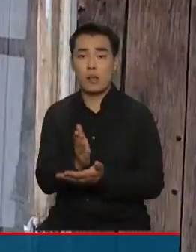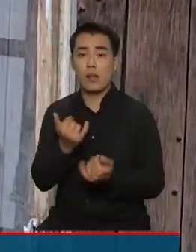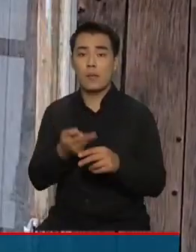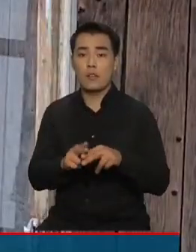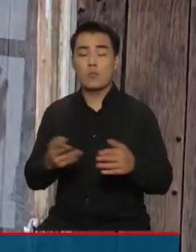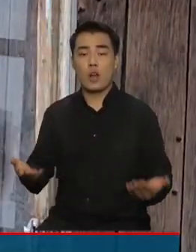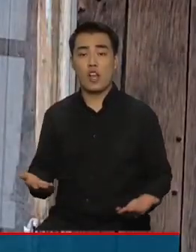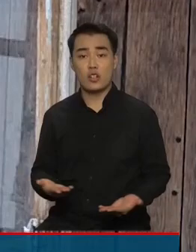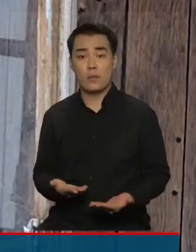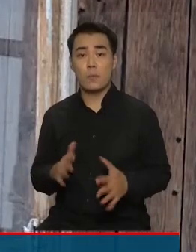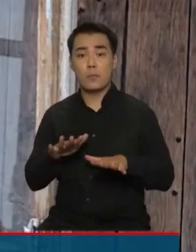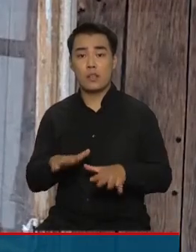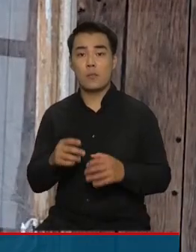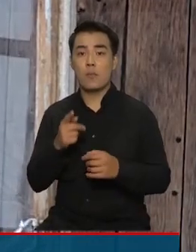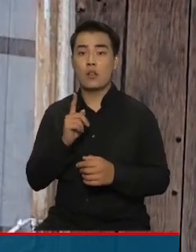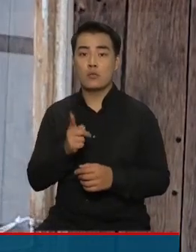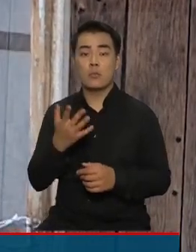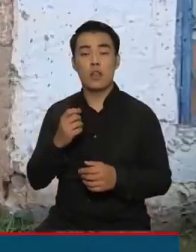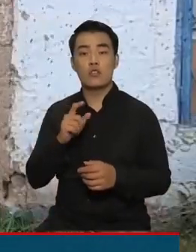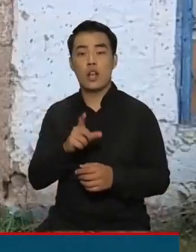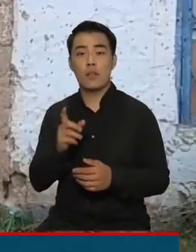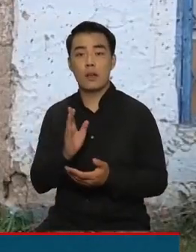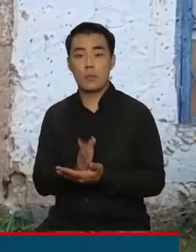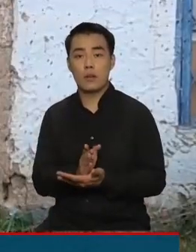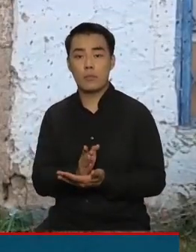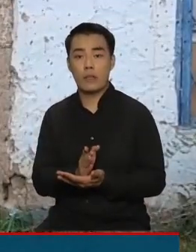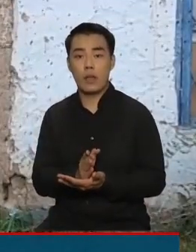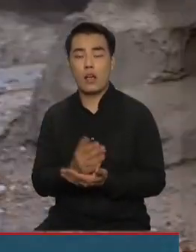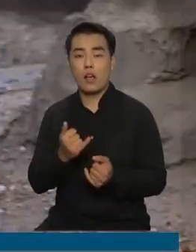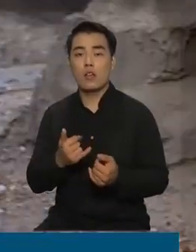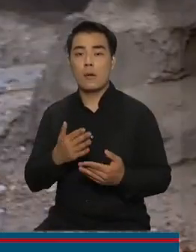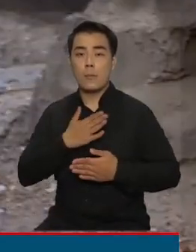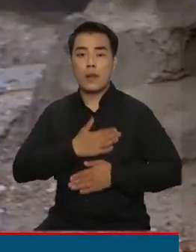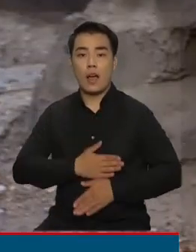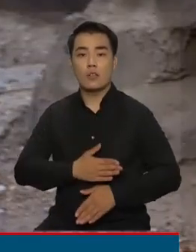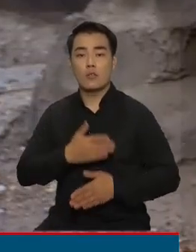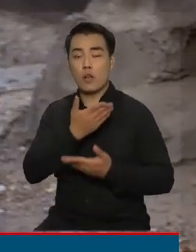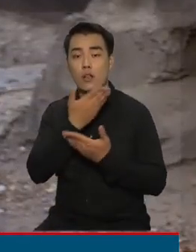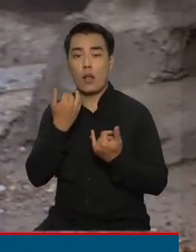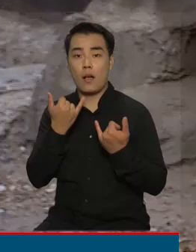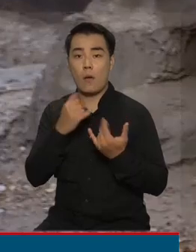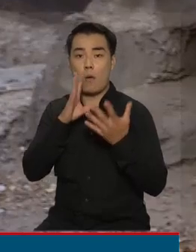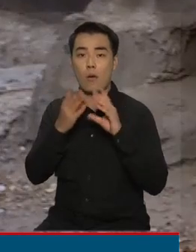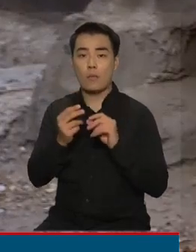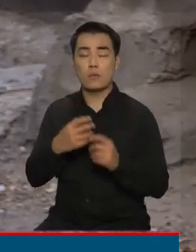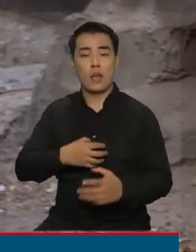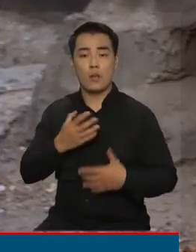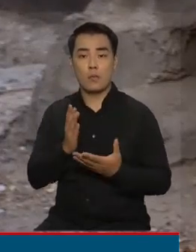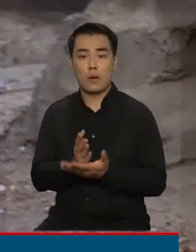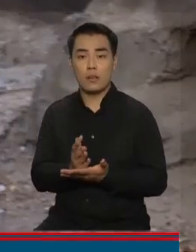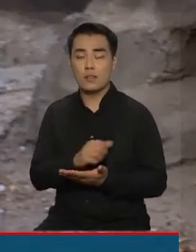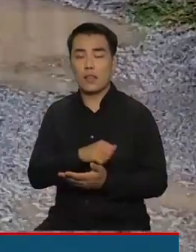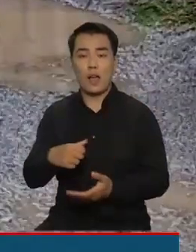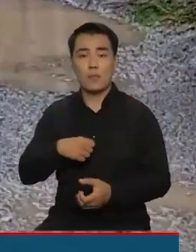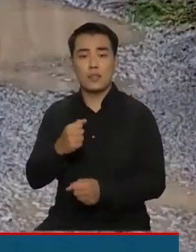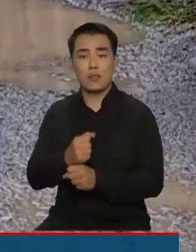сегодня проживает больше 1500 человек. Здесь же нет условий. Какие тут условия? Тут нет условий. Все сами